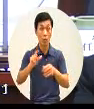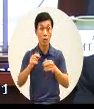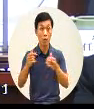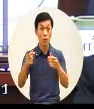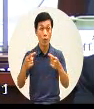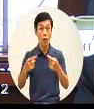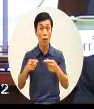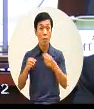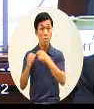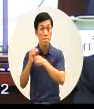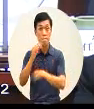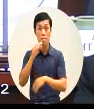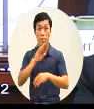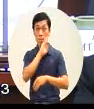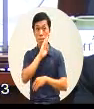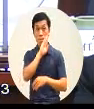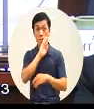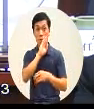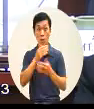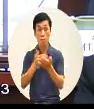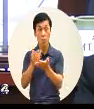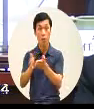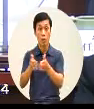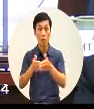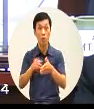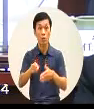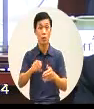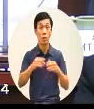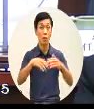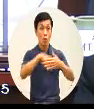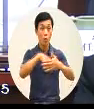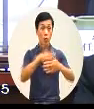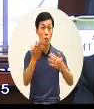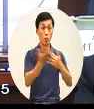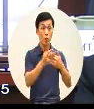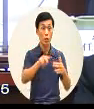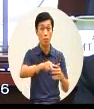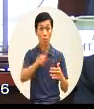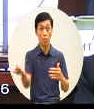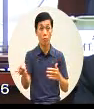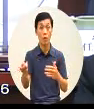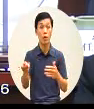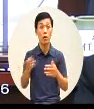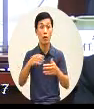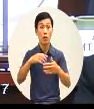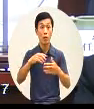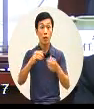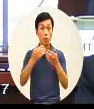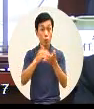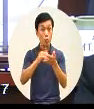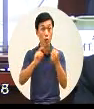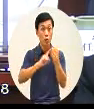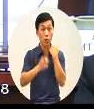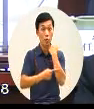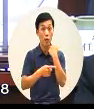然，在容积移转的过程当中，它的计算方式，其实在我们都委会里面其实已经做过决议。